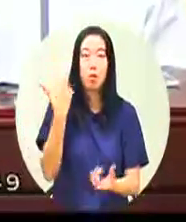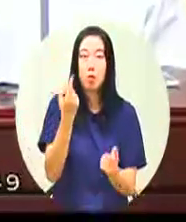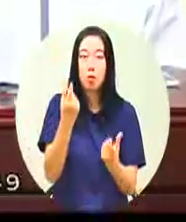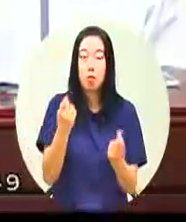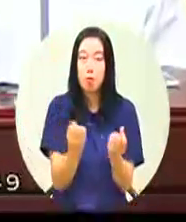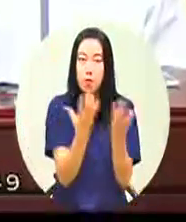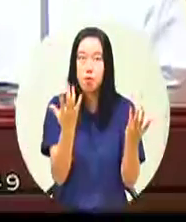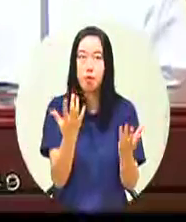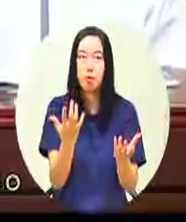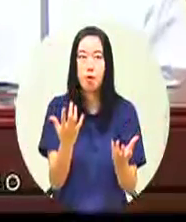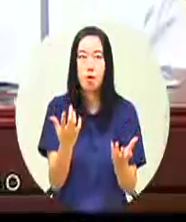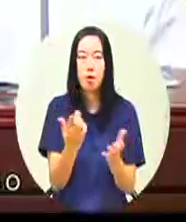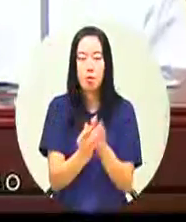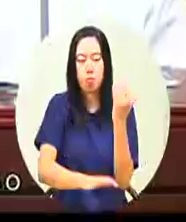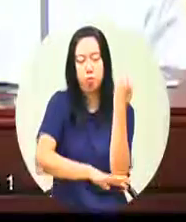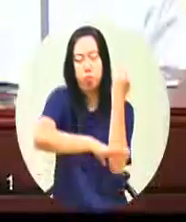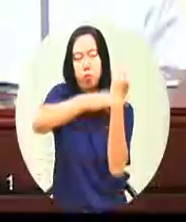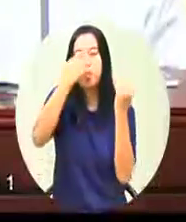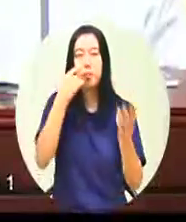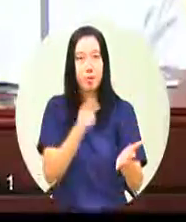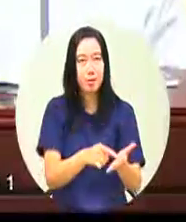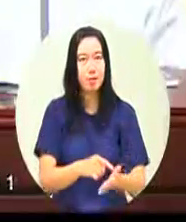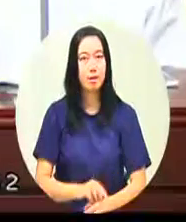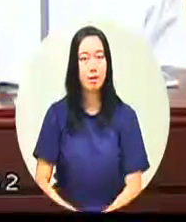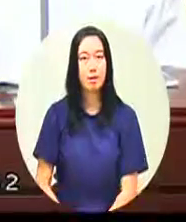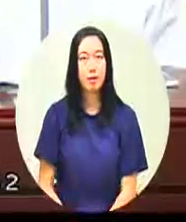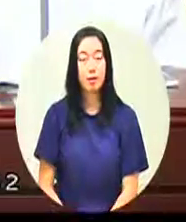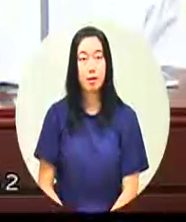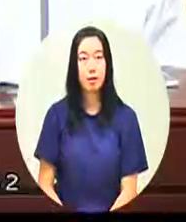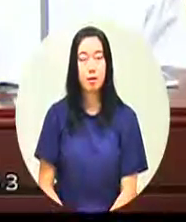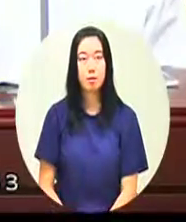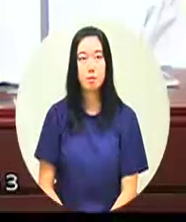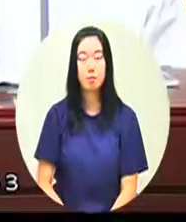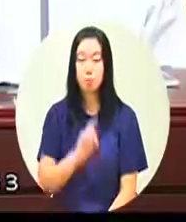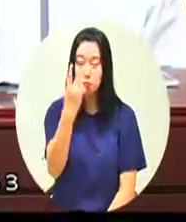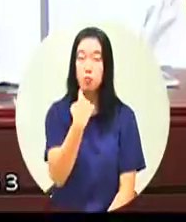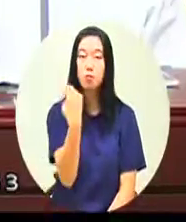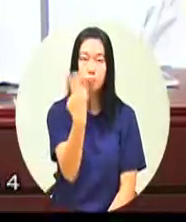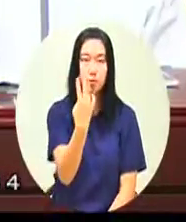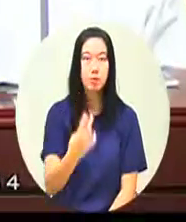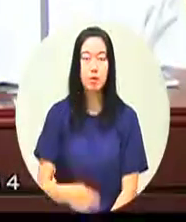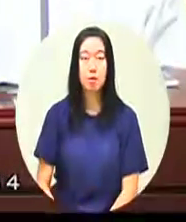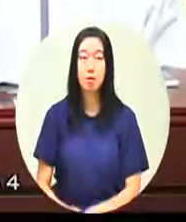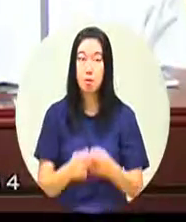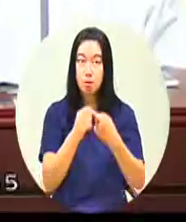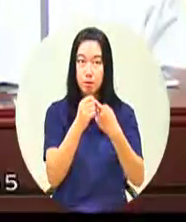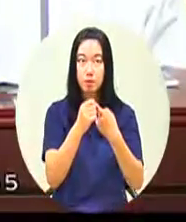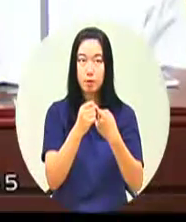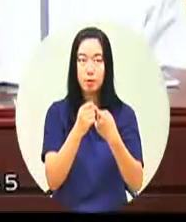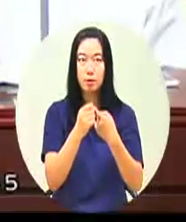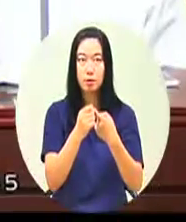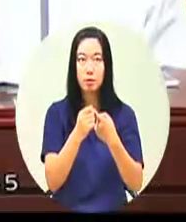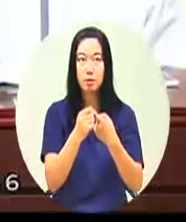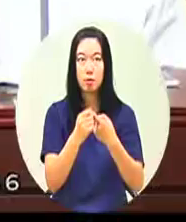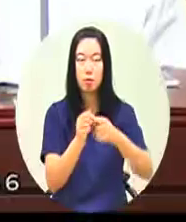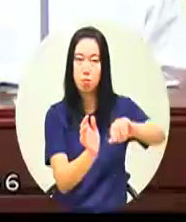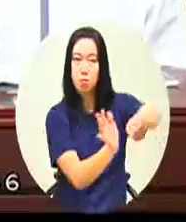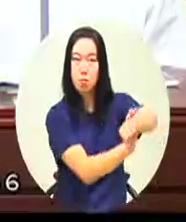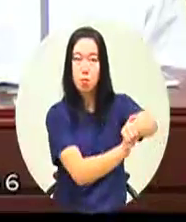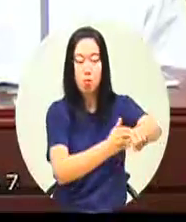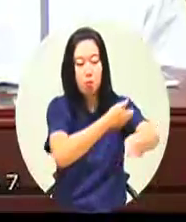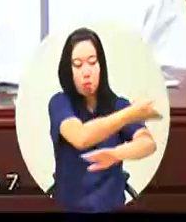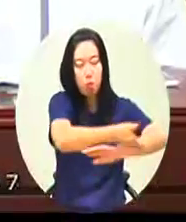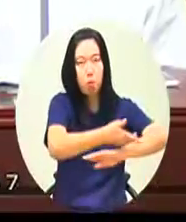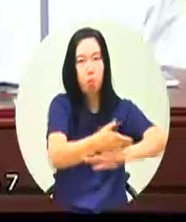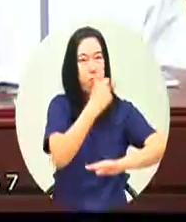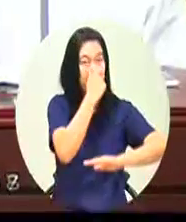一淹水的一个状况。那有两个原因哈，第一个就是。有一些是侧沟瀑面的阻塞，那也有